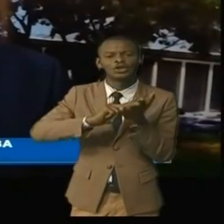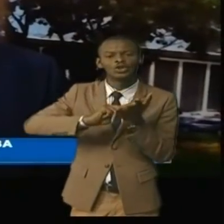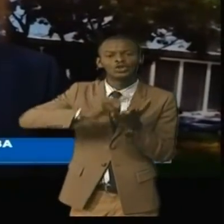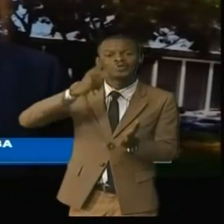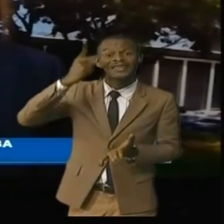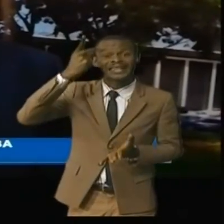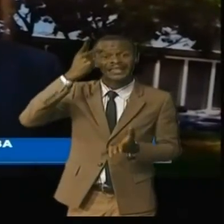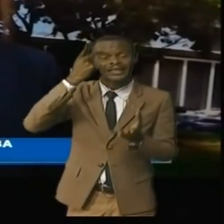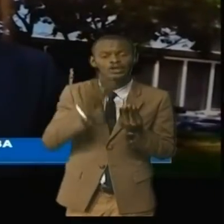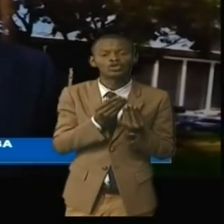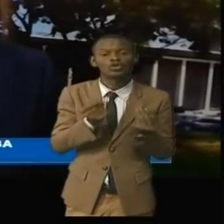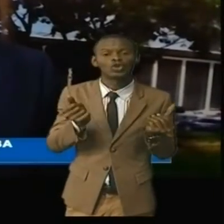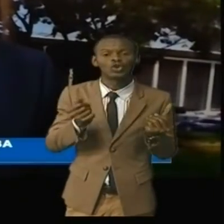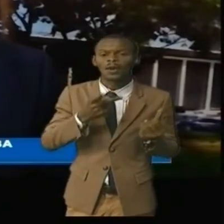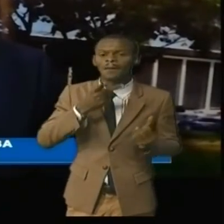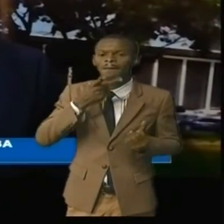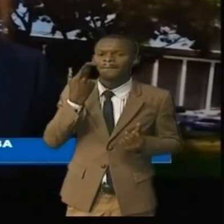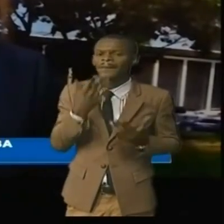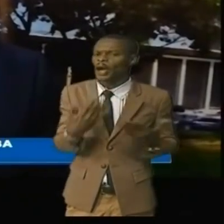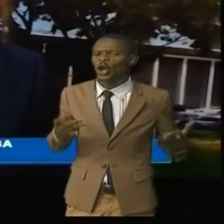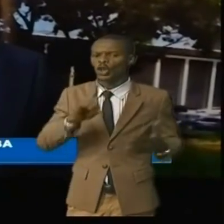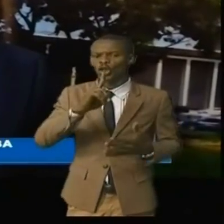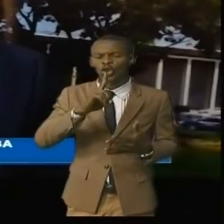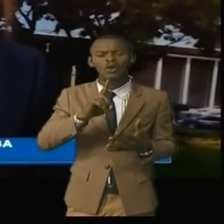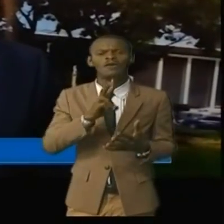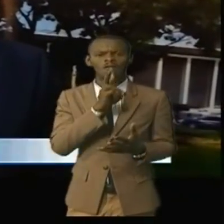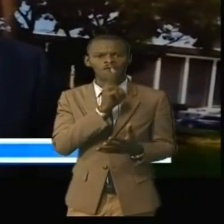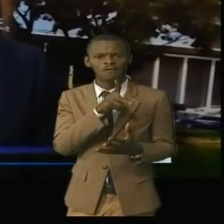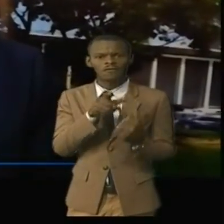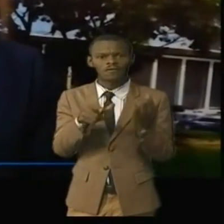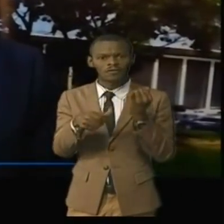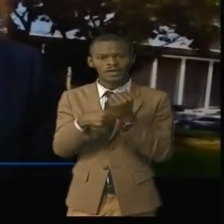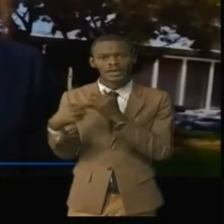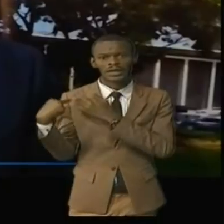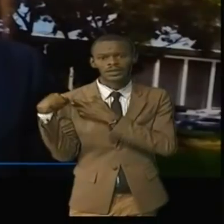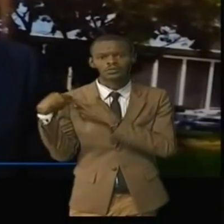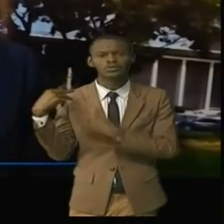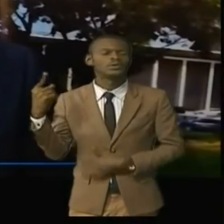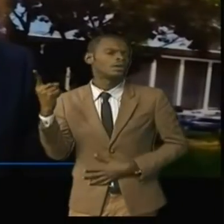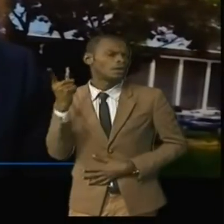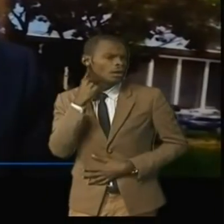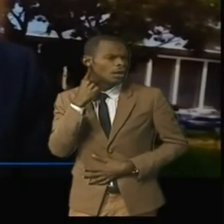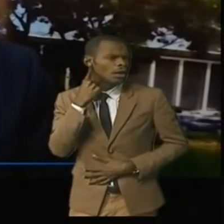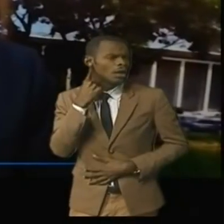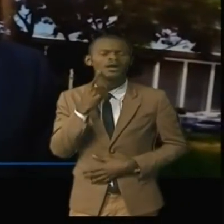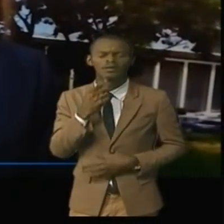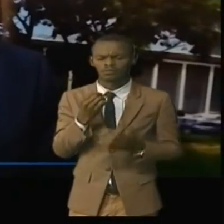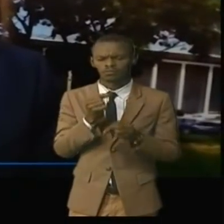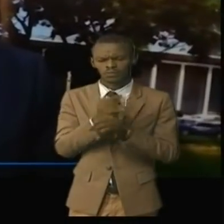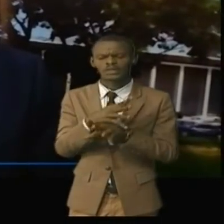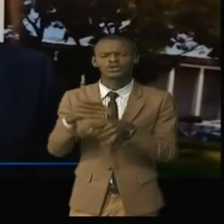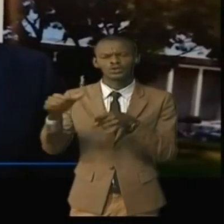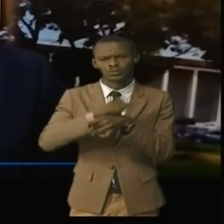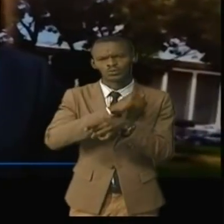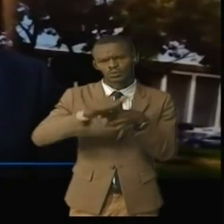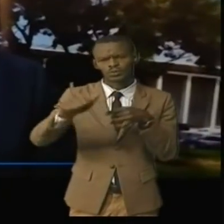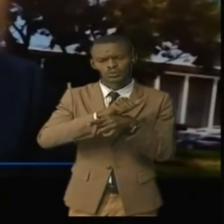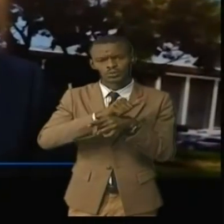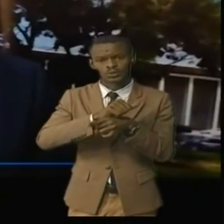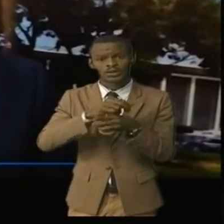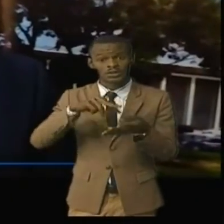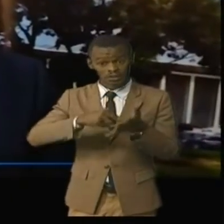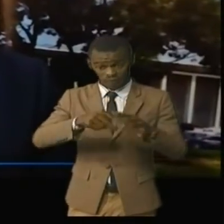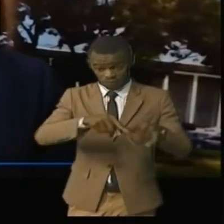remercier sincèrement Son Excellence, Monsieur le ministre des Finances Kazadi, qui est un alumni de cette université. Et